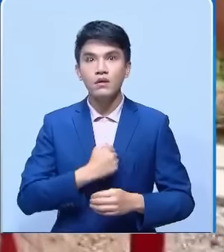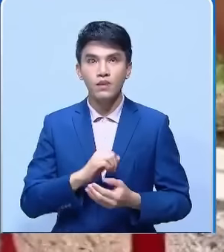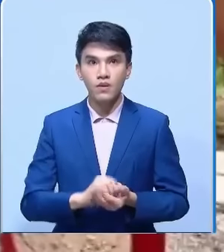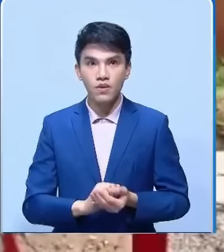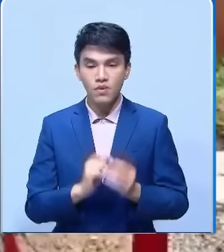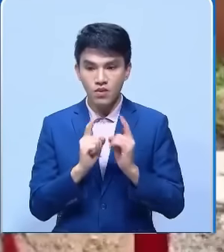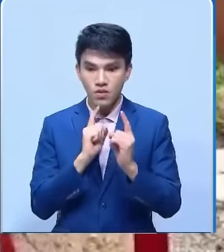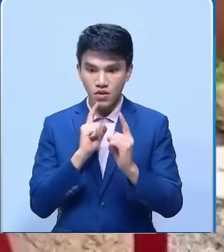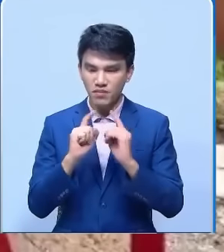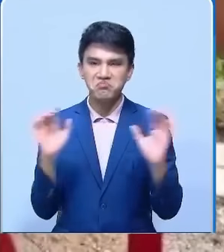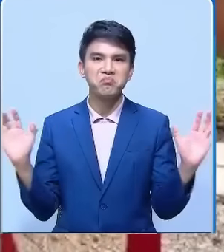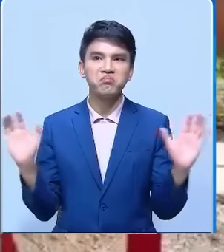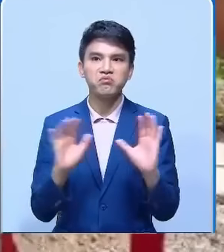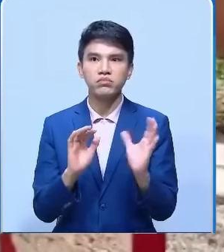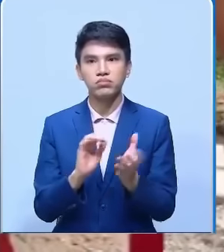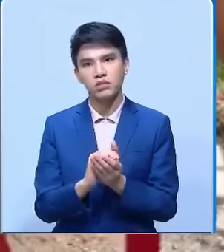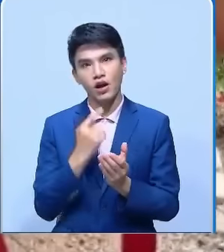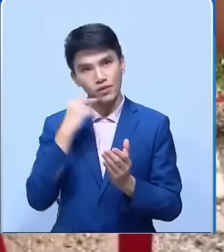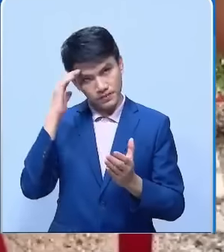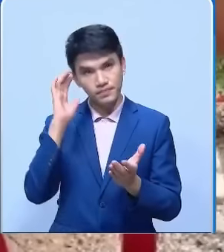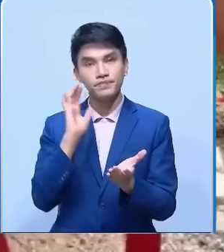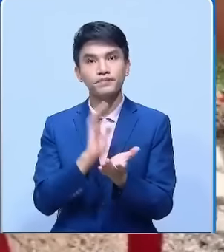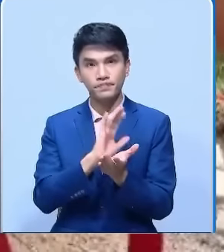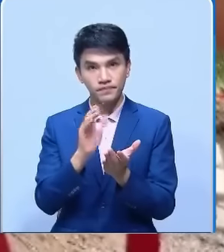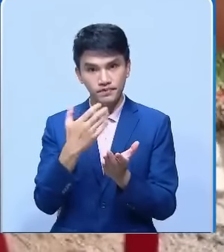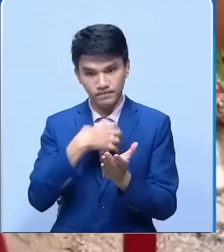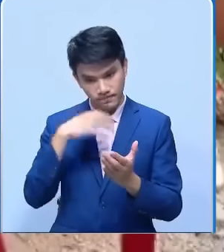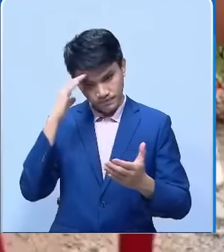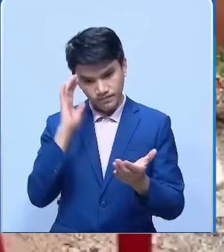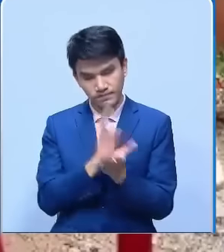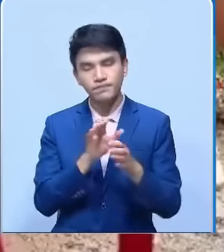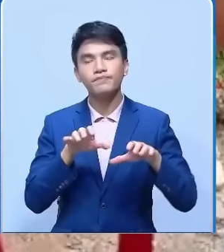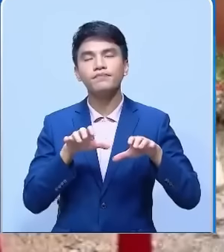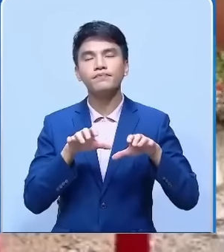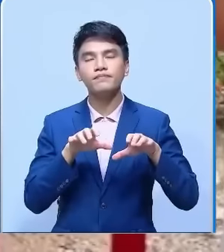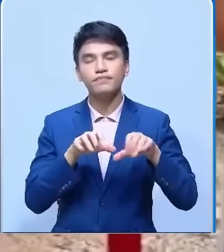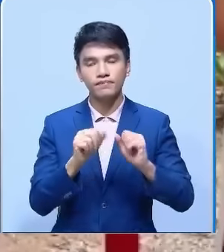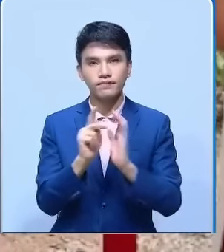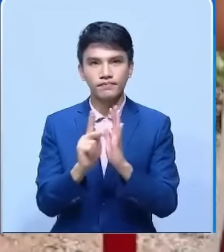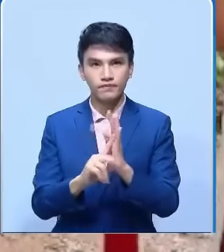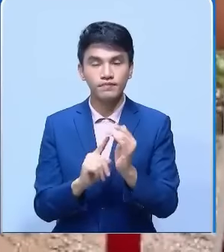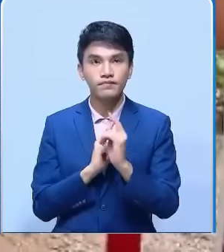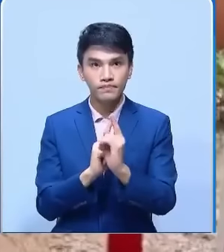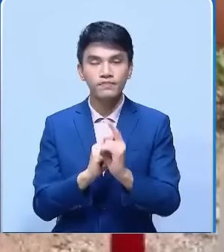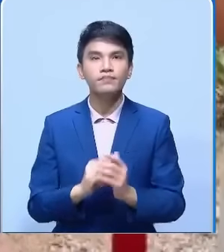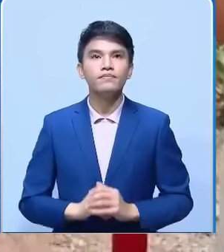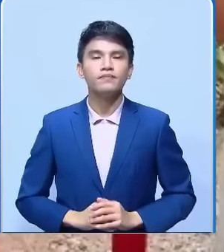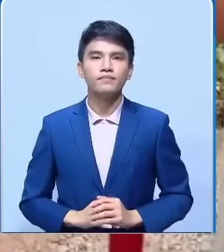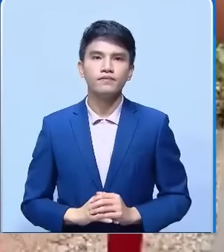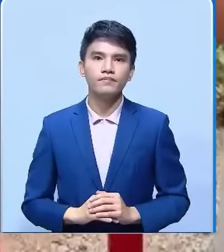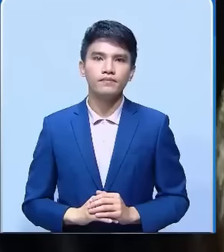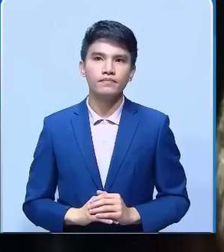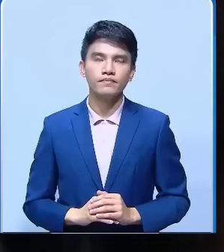ากันว่าไม่ยอมเด็ดขาดมาแจ้งความแล้วก็อยากให้ตำรวจจับผู้ก่อเหตุมาดำเนินคดีตามกฎหมายให้ได้นะครับ